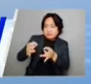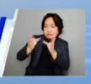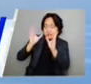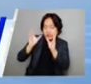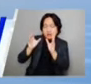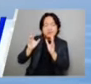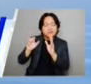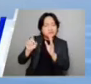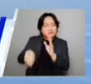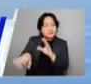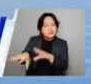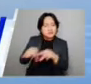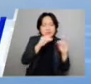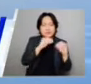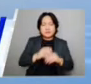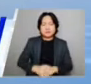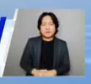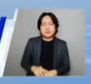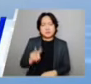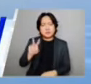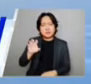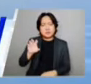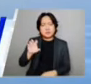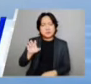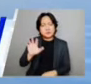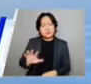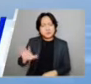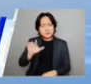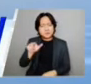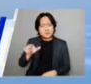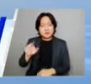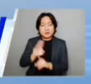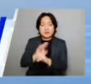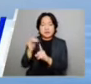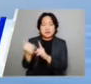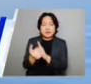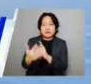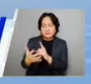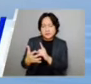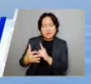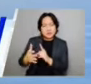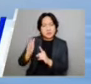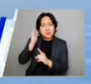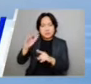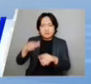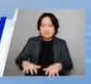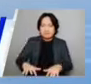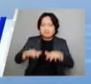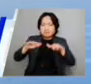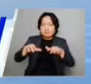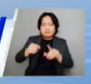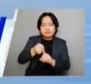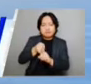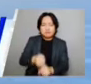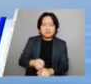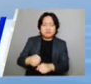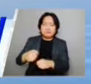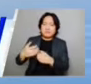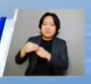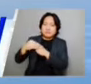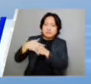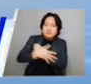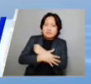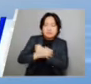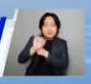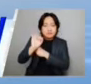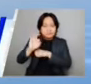268 barangay ang dati nang tinukoy na mataas ang tsansang bahain at tamaan ng landslide kung malakas ang ulan.